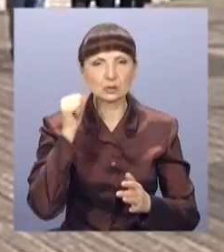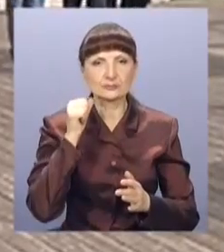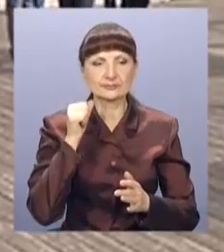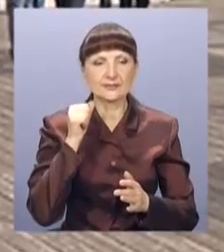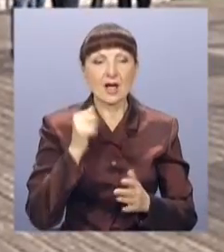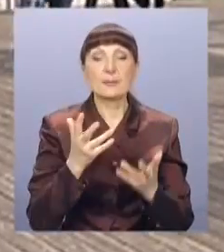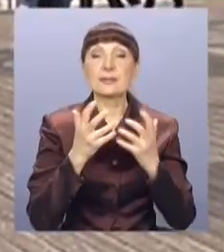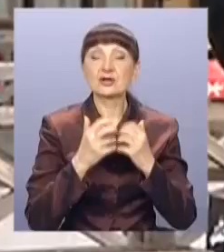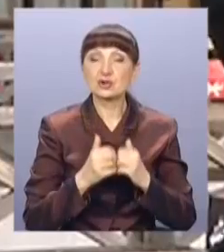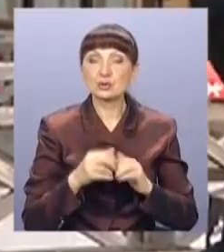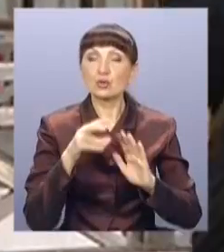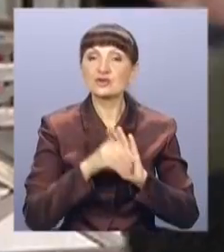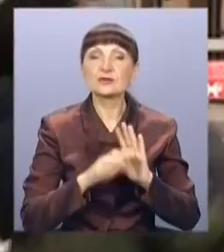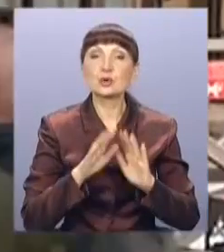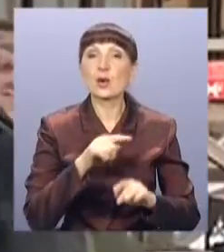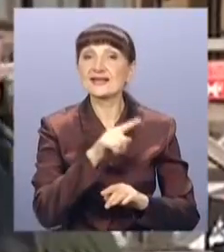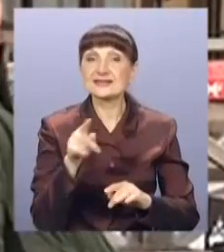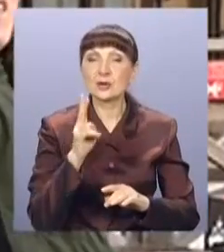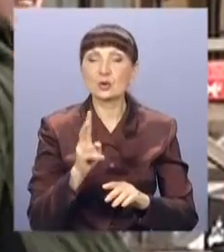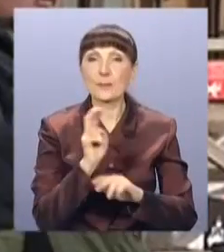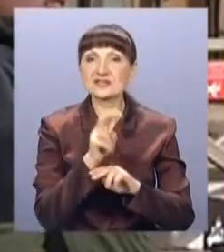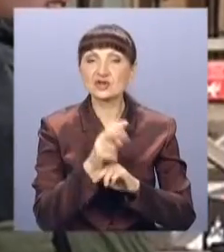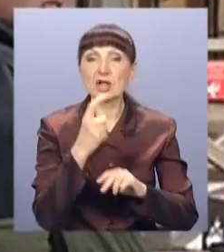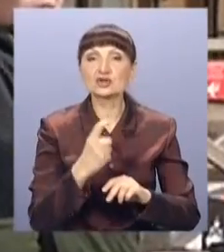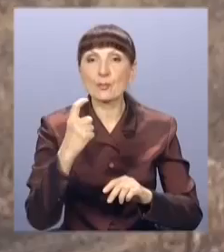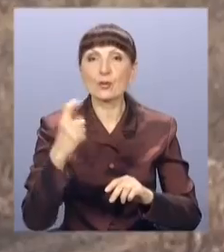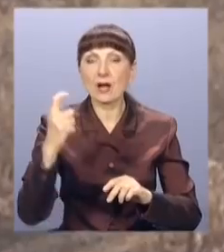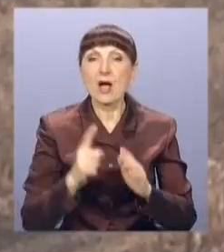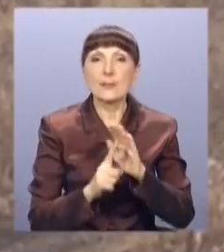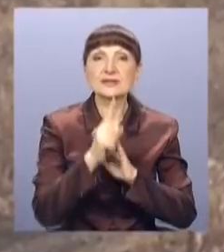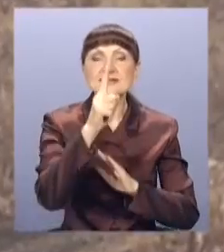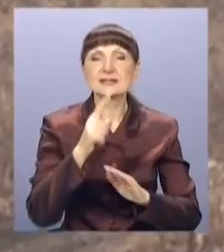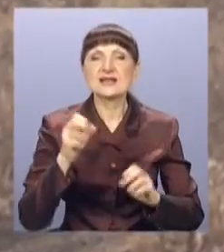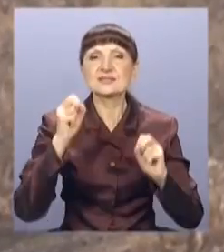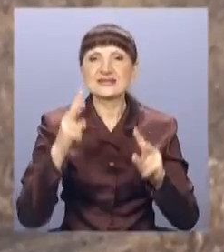Причем при подсчете учитывали только тех, кто посещал Шимбулак, поднимаясь по гондольной дороге.